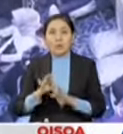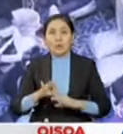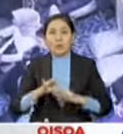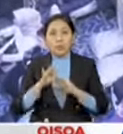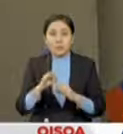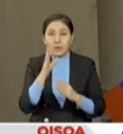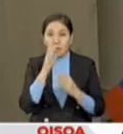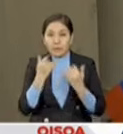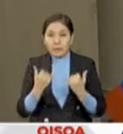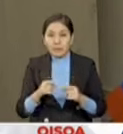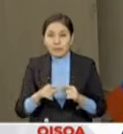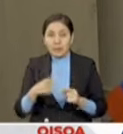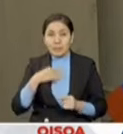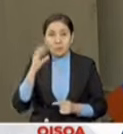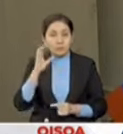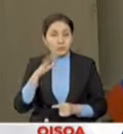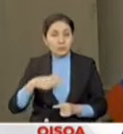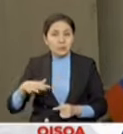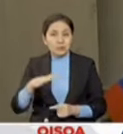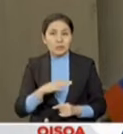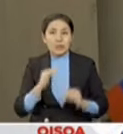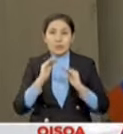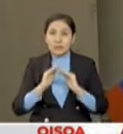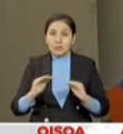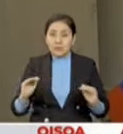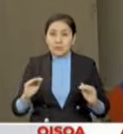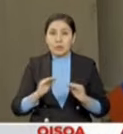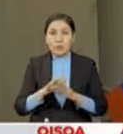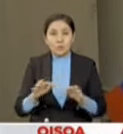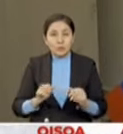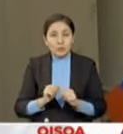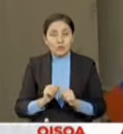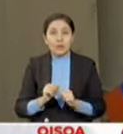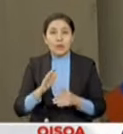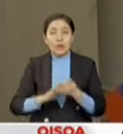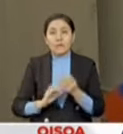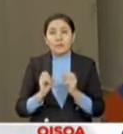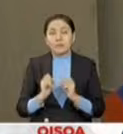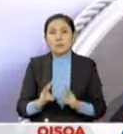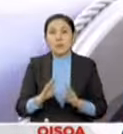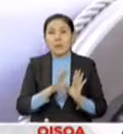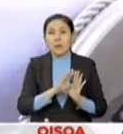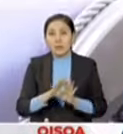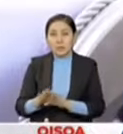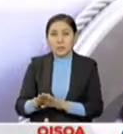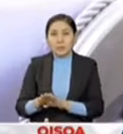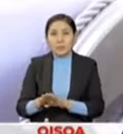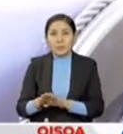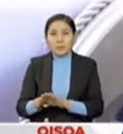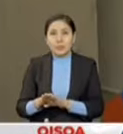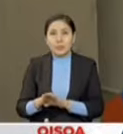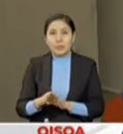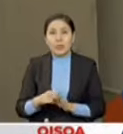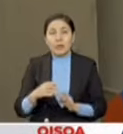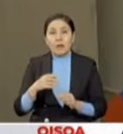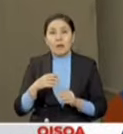bir damda bizi yurtimizda tinchlik hukm surayotgan, xavfsizlik barqaror bo'lgan va yaxshilik